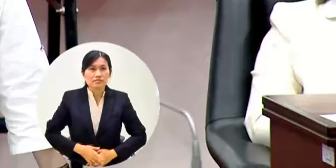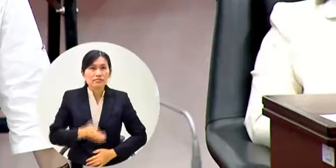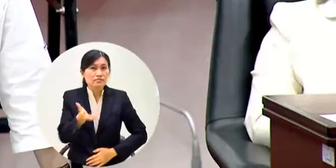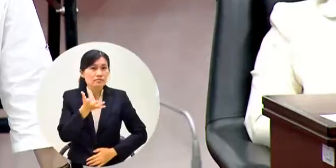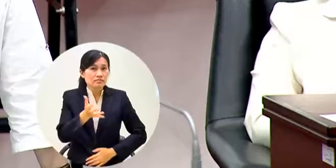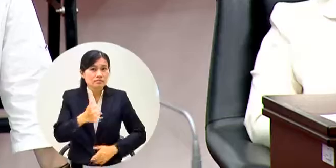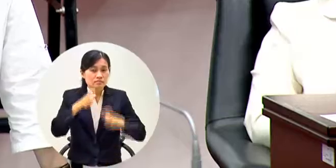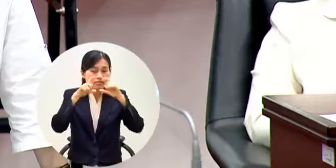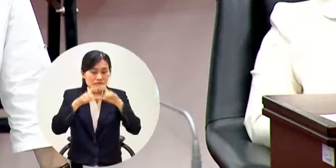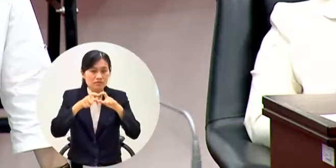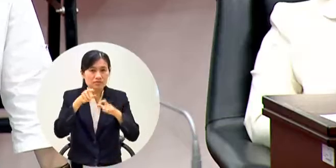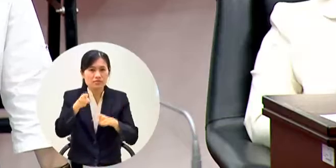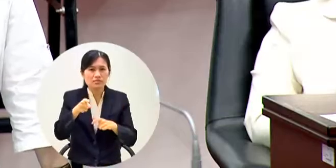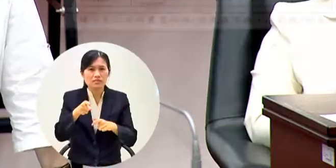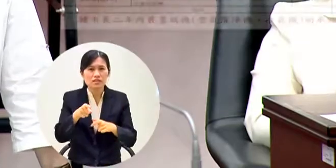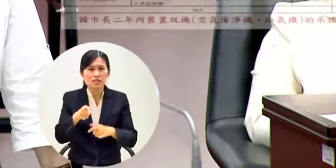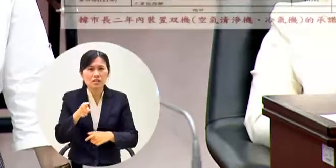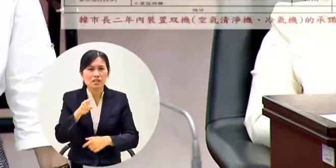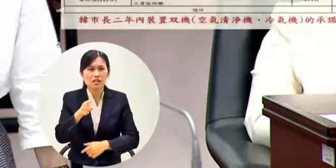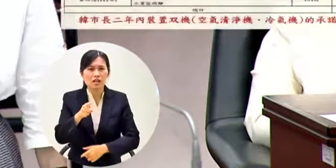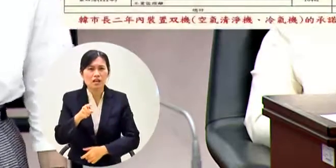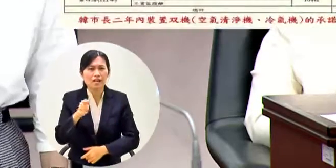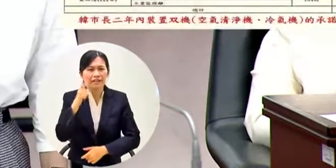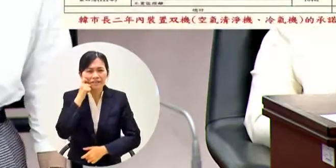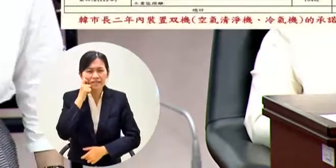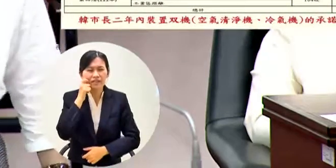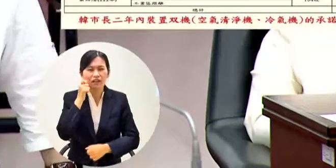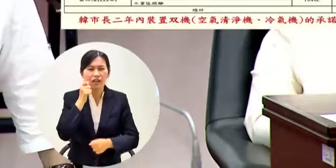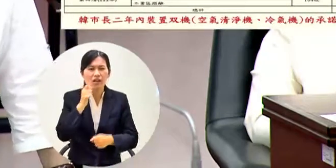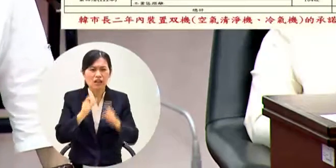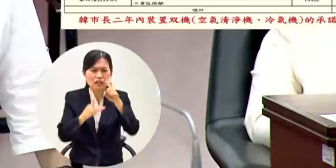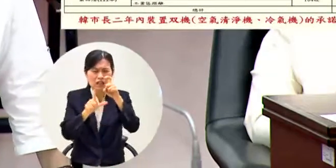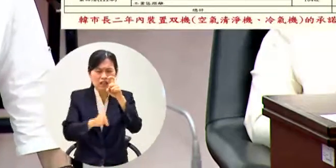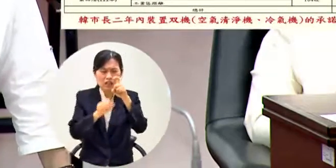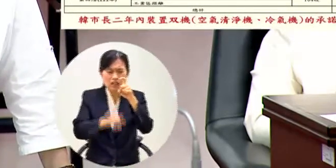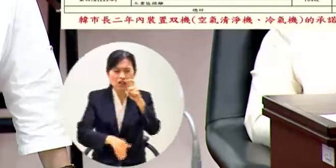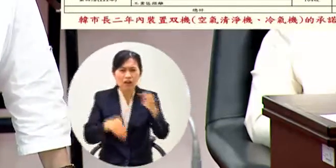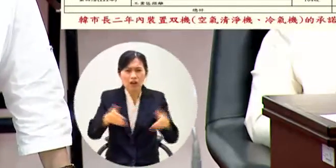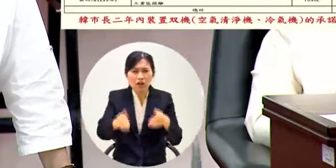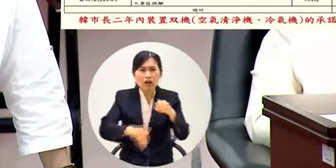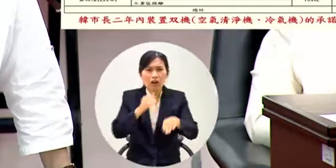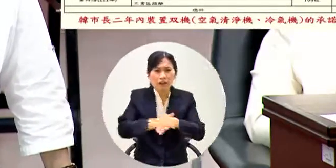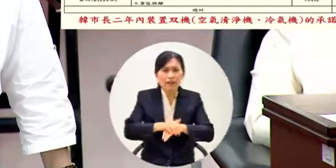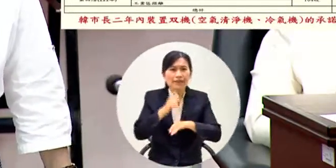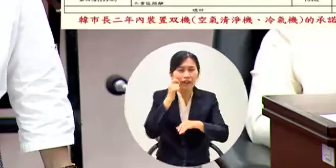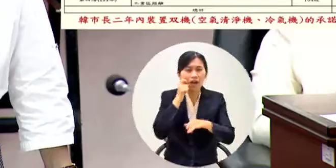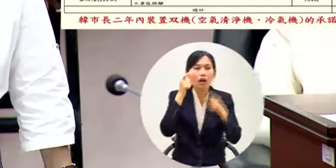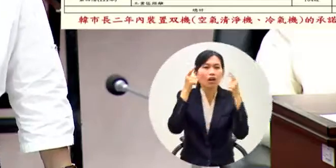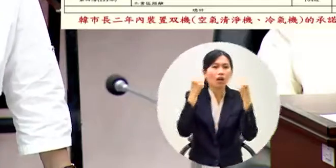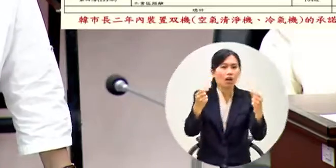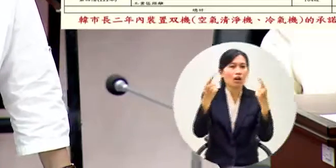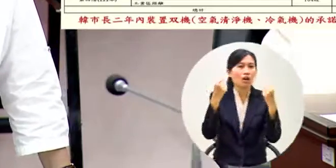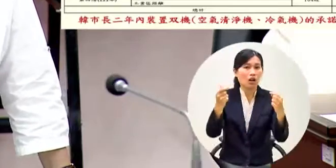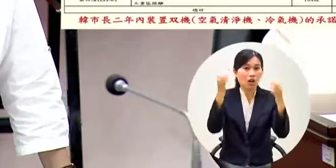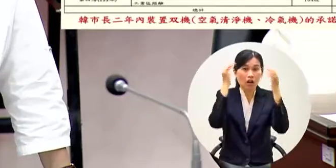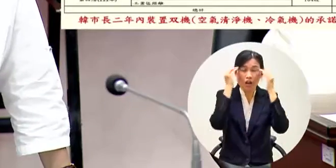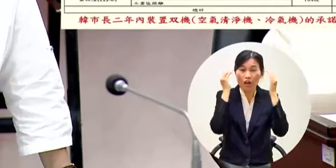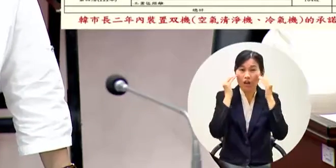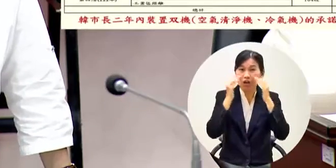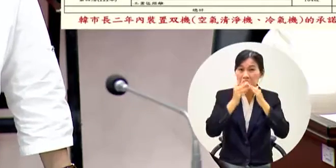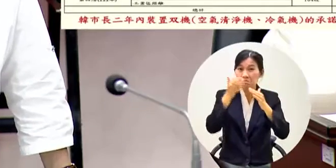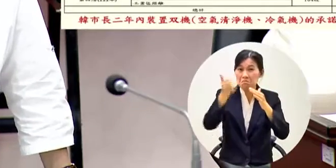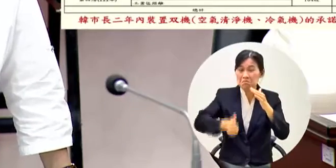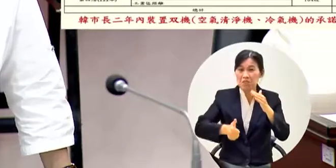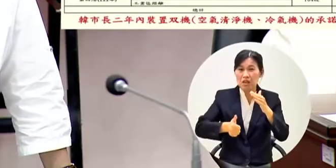答悟本席說怎麼可能有辦法在十月底完成原來韓市長再競